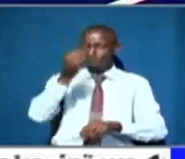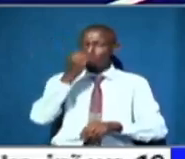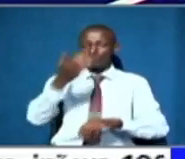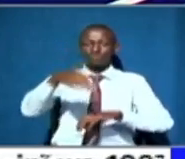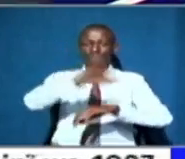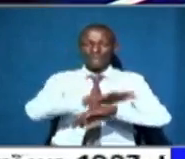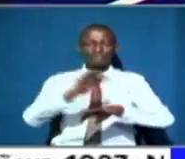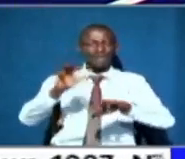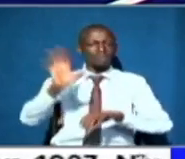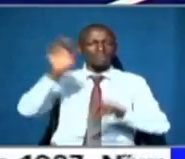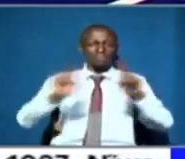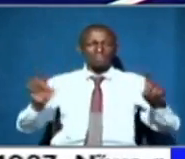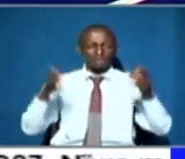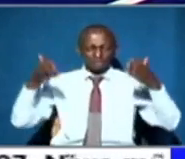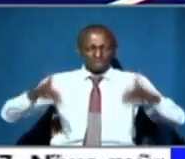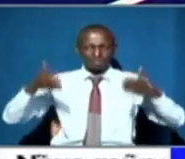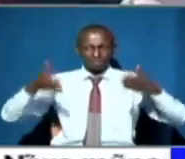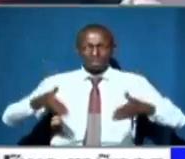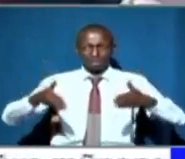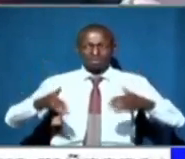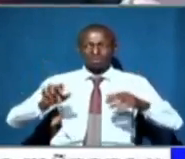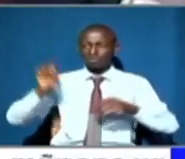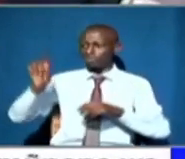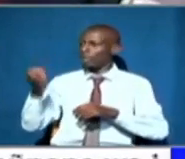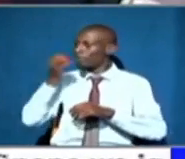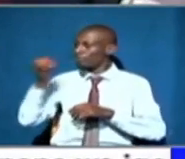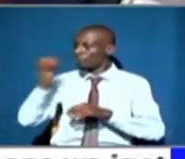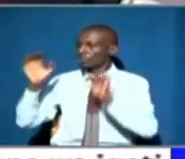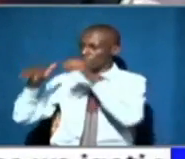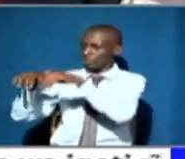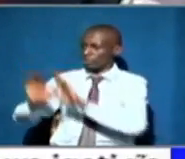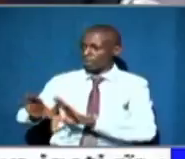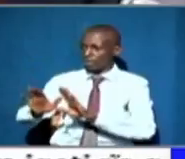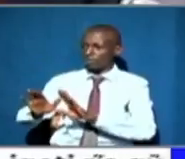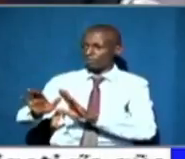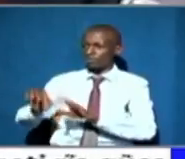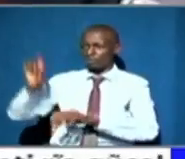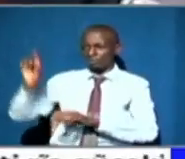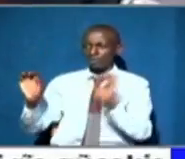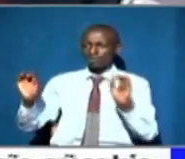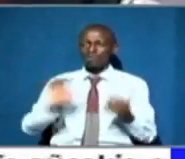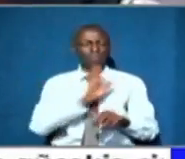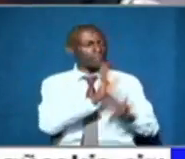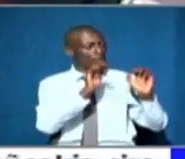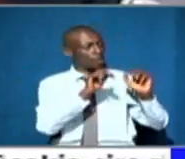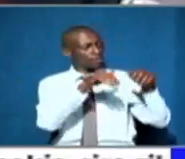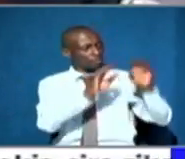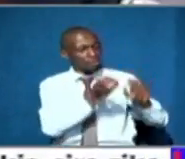ri no hinda riri ingi no ngiegia kuri o mathikoini doginya aya ni mari ya mathikoini iwe mafudithio